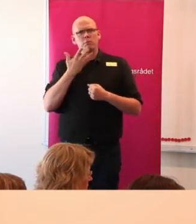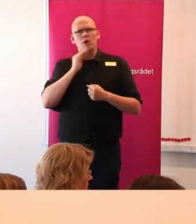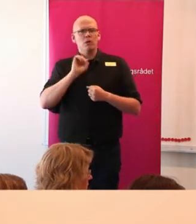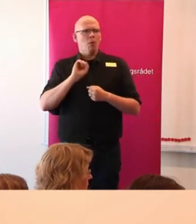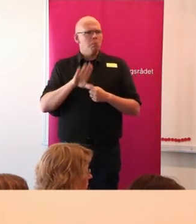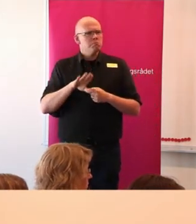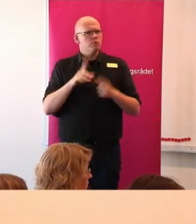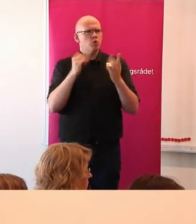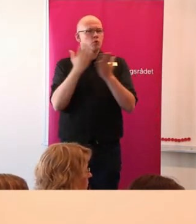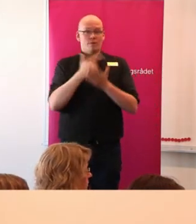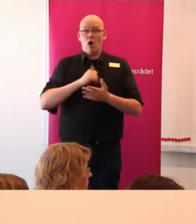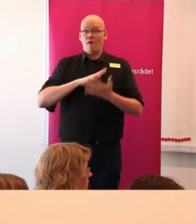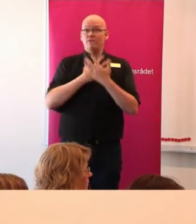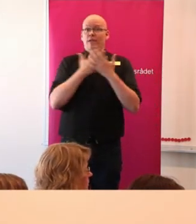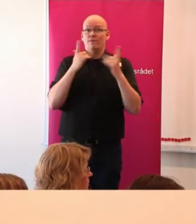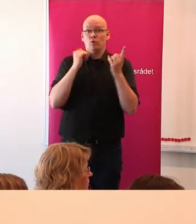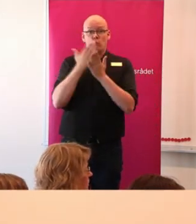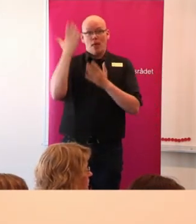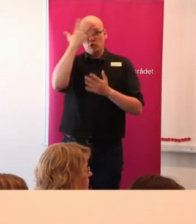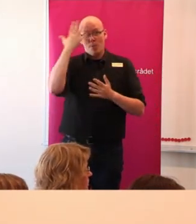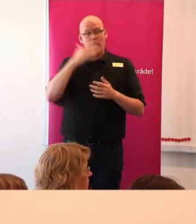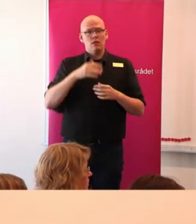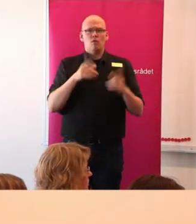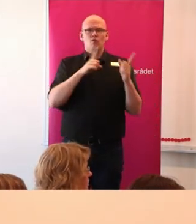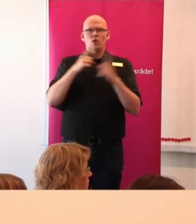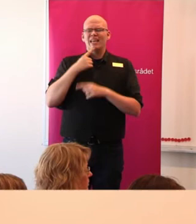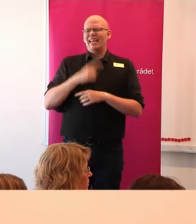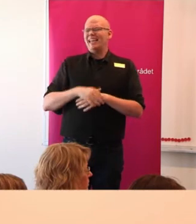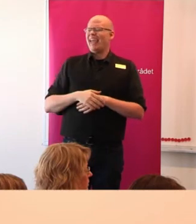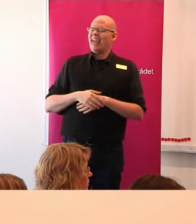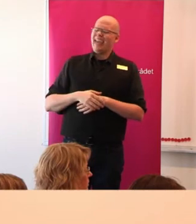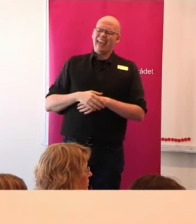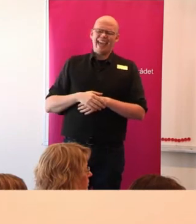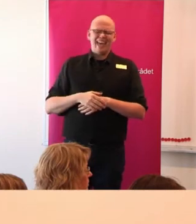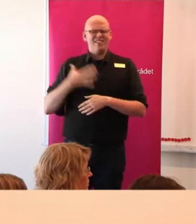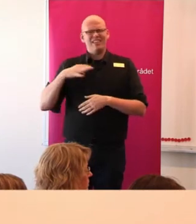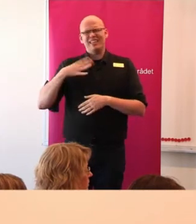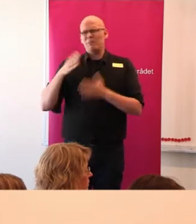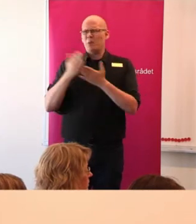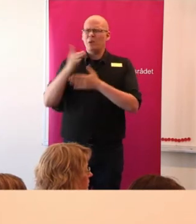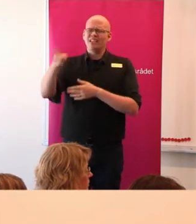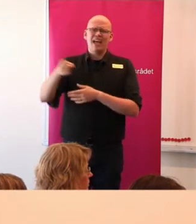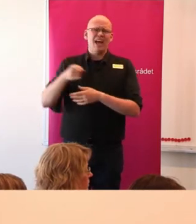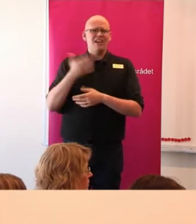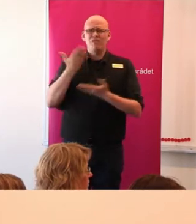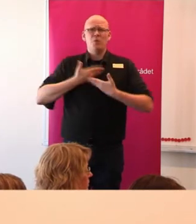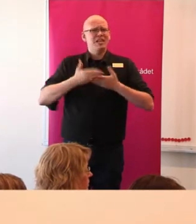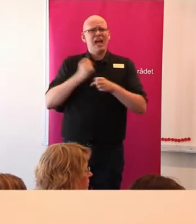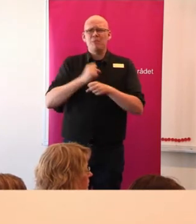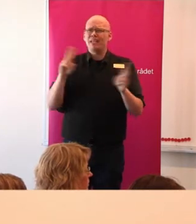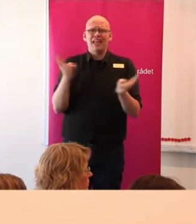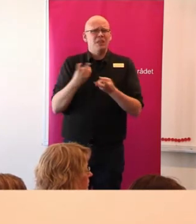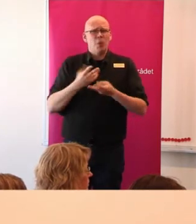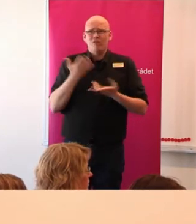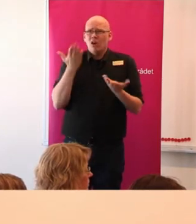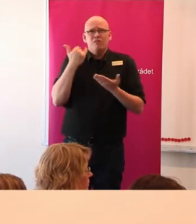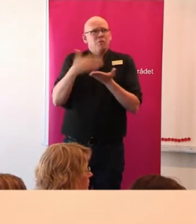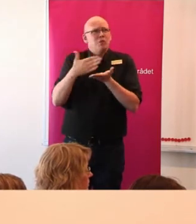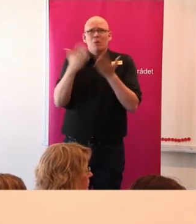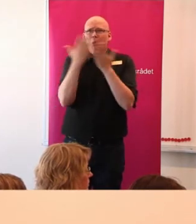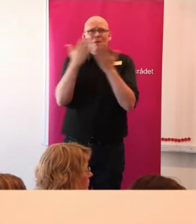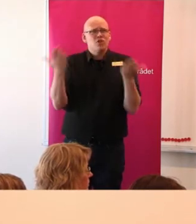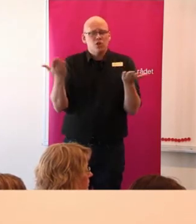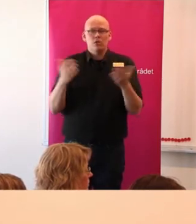flera folkhögskolor i Sörmland och det är liksom, nej men det är inget för mig att gå där därför att då blir man ingenting sen och det leder inte till arbete. Och i den här